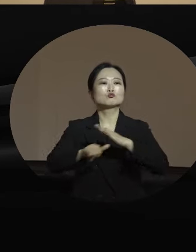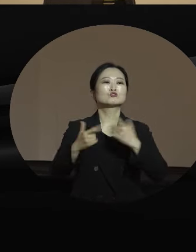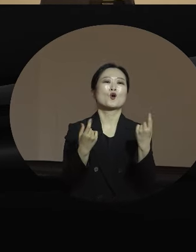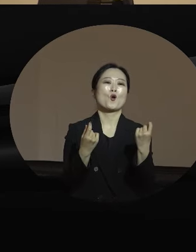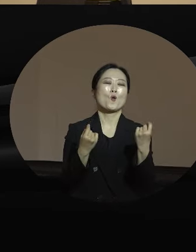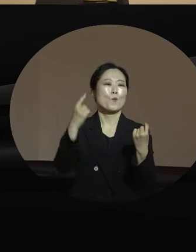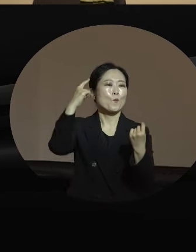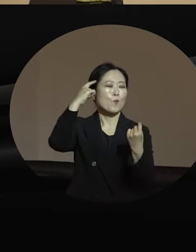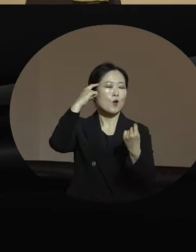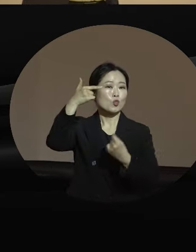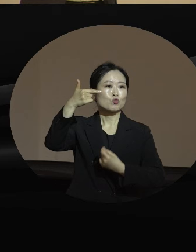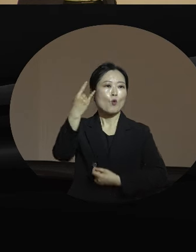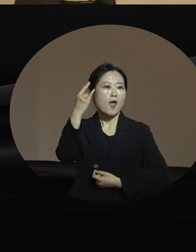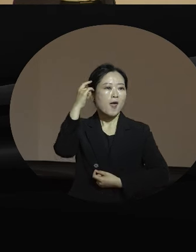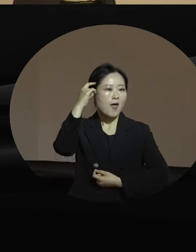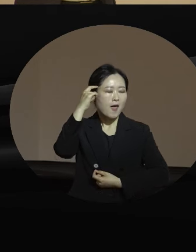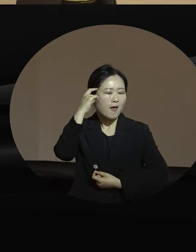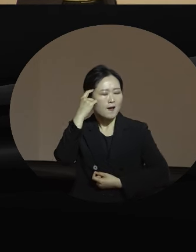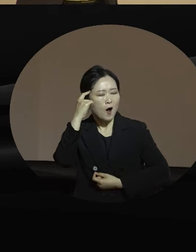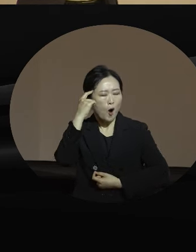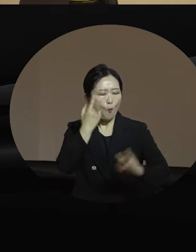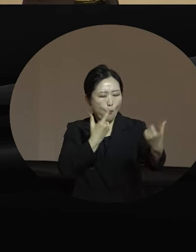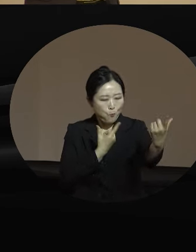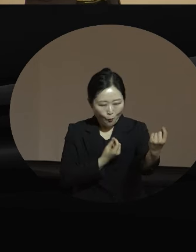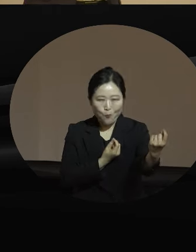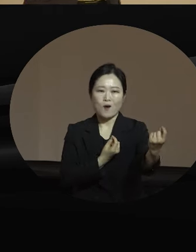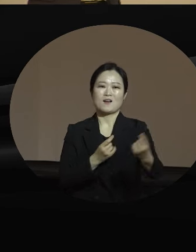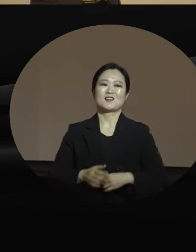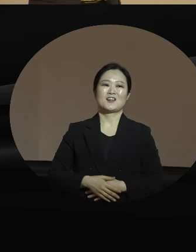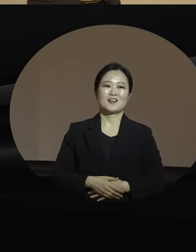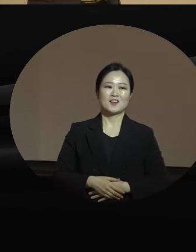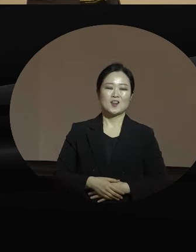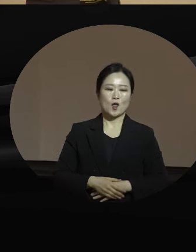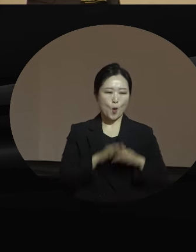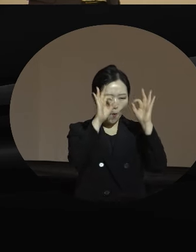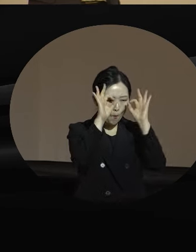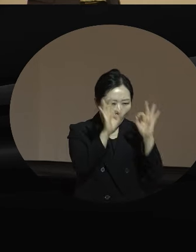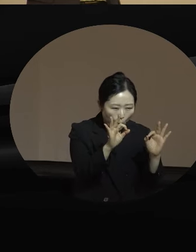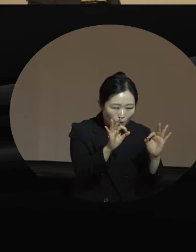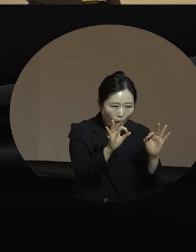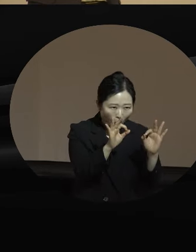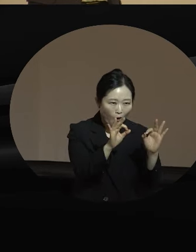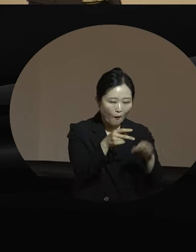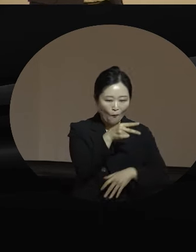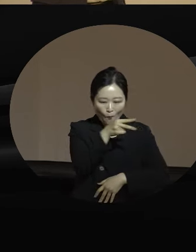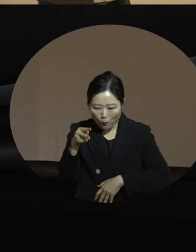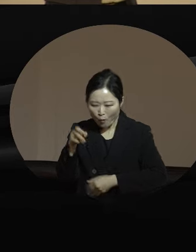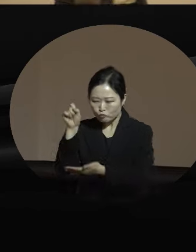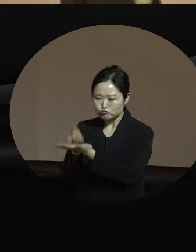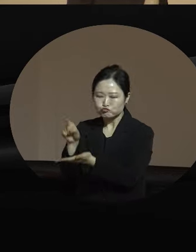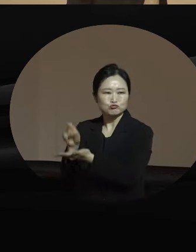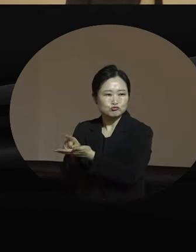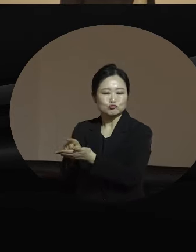이들의 뇌는 축구를 보고 있는 게 아니라 하고 있는 거예요. 보는 것이 하는 것이다요. Seeing is doing이에요. 본다고